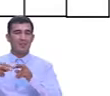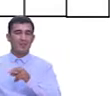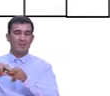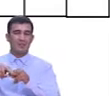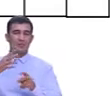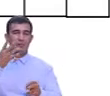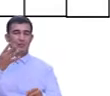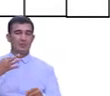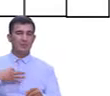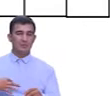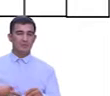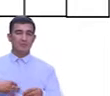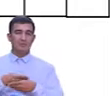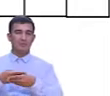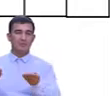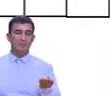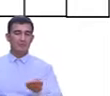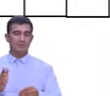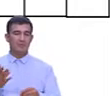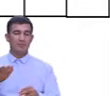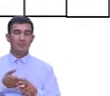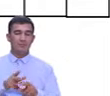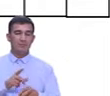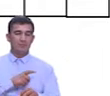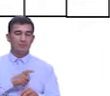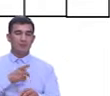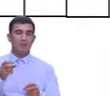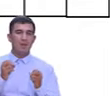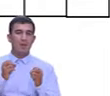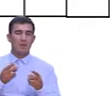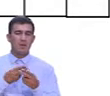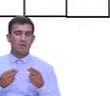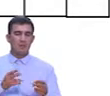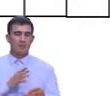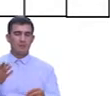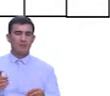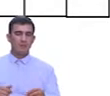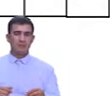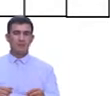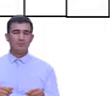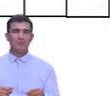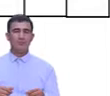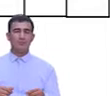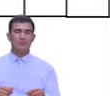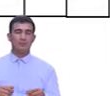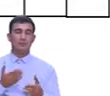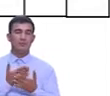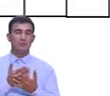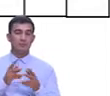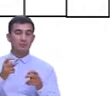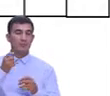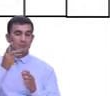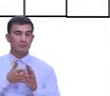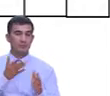4 o'g'liga taqsimlab berdi. Dehqon buni qanday amalga oshirgan? Demak, masalaning ma'nosini tushunib